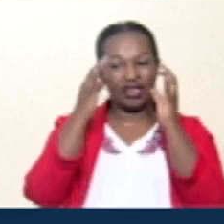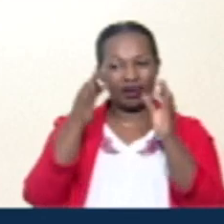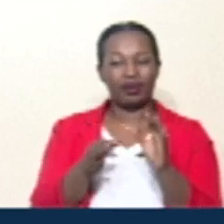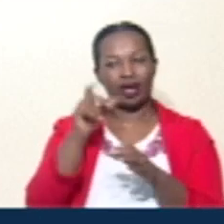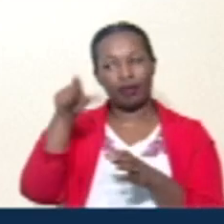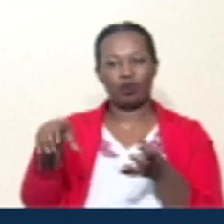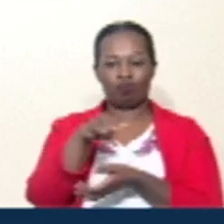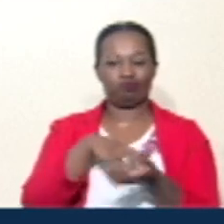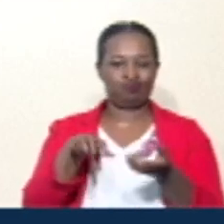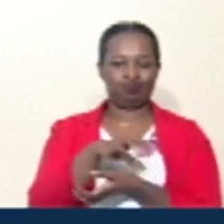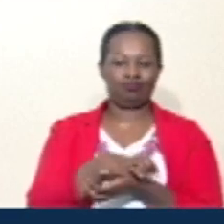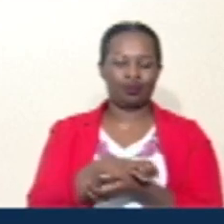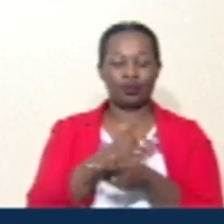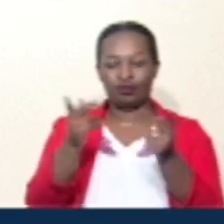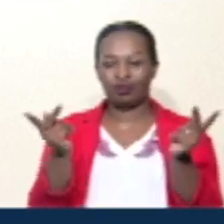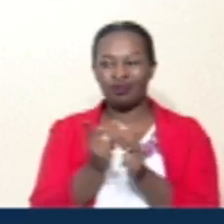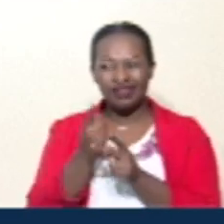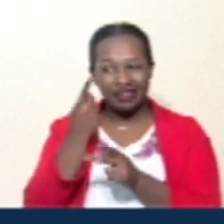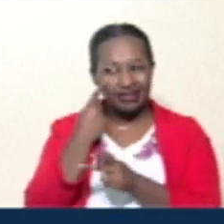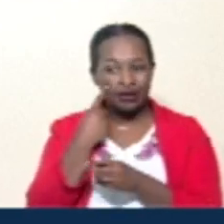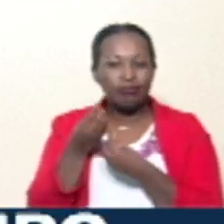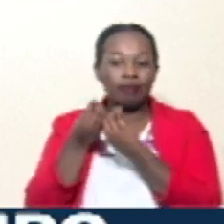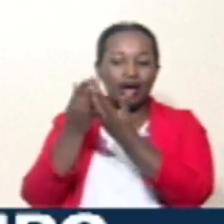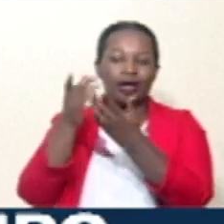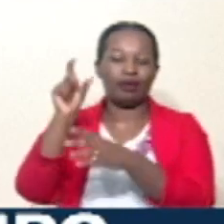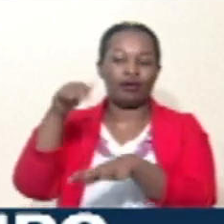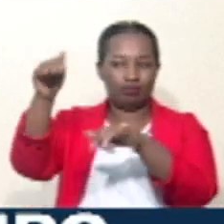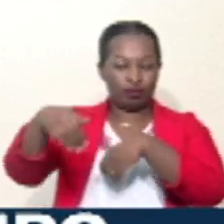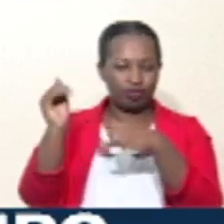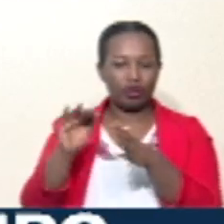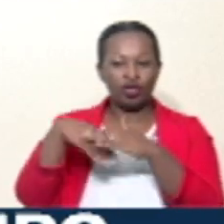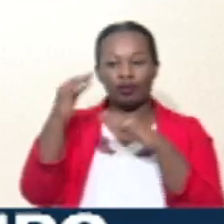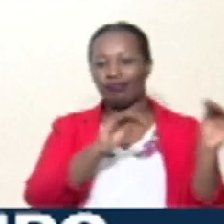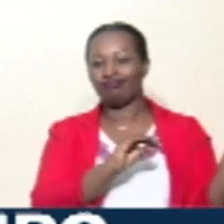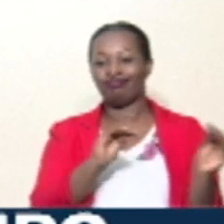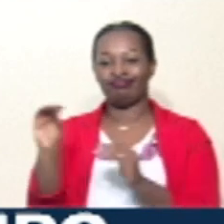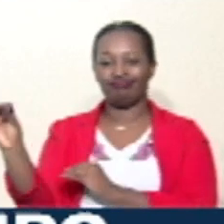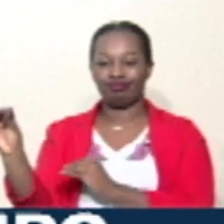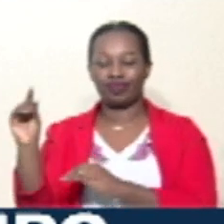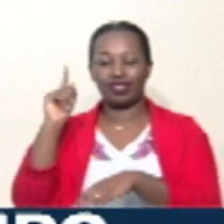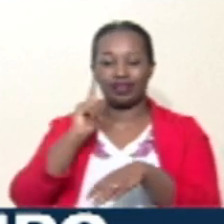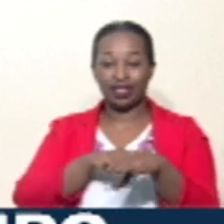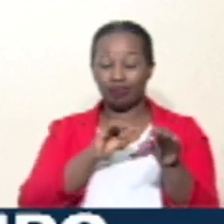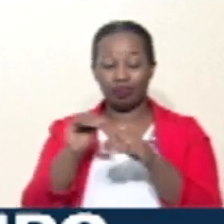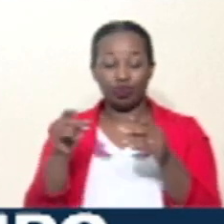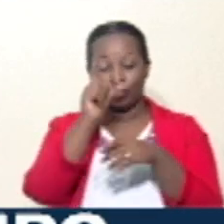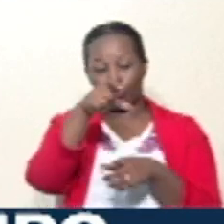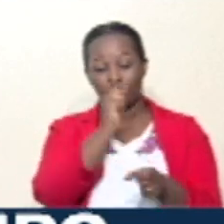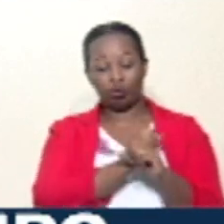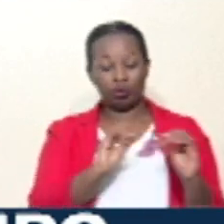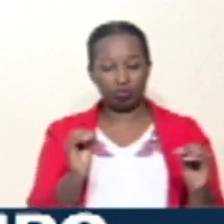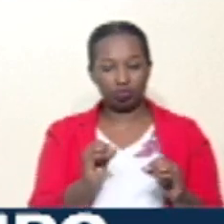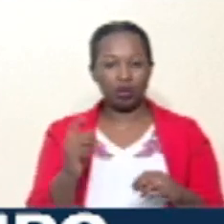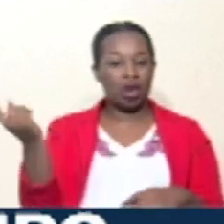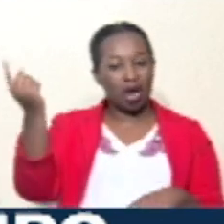bitiranya, hari ahantu usanga harahawe abacukuzi bakoreraga nyuma bakaza kuhava, baza kuhava hakaba nta muntu bafite uhakorera, deni hakaza